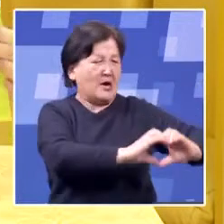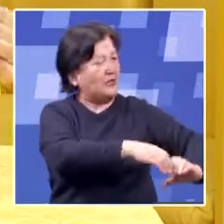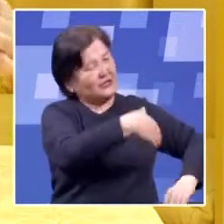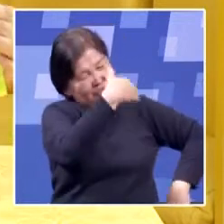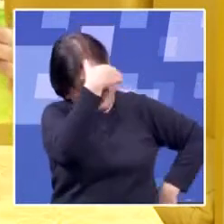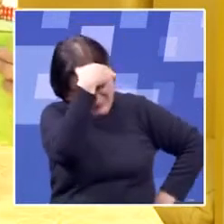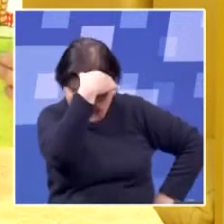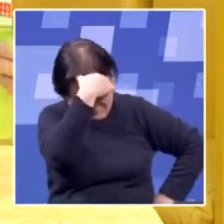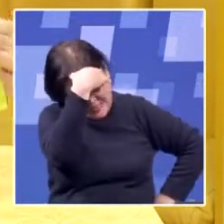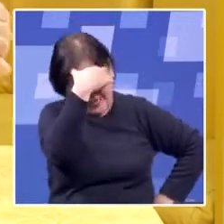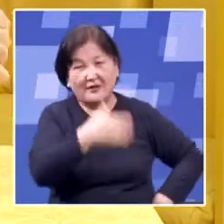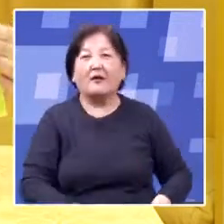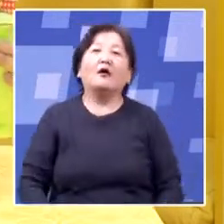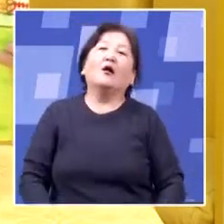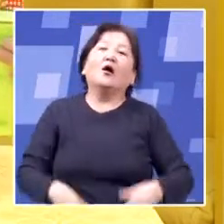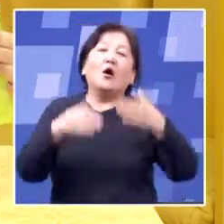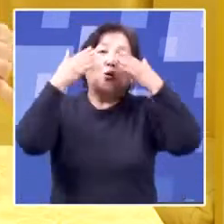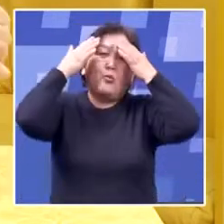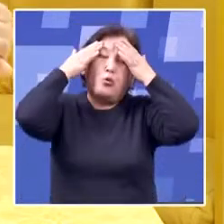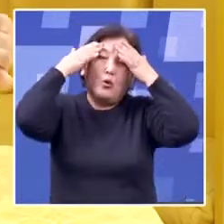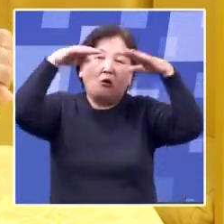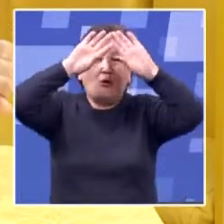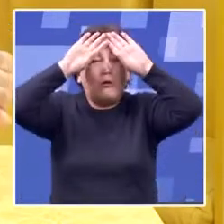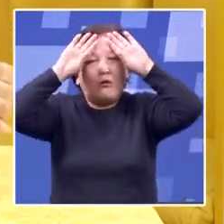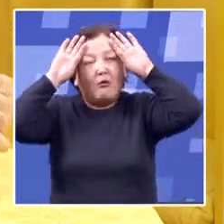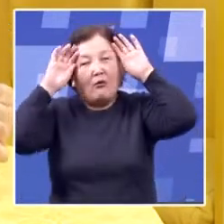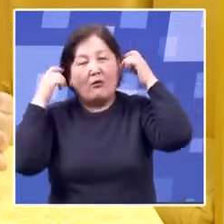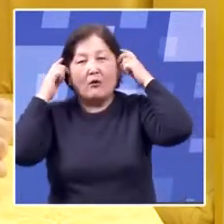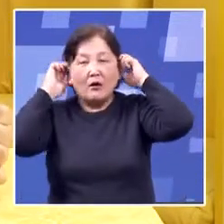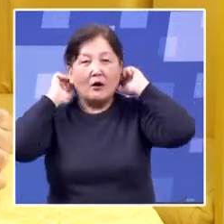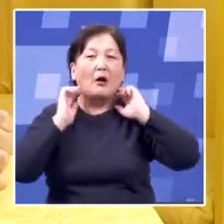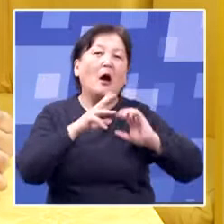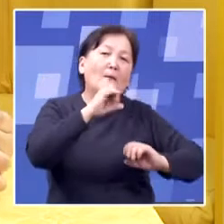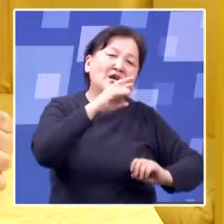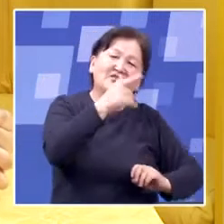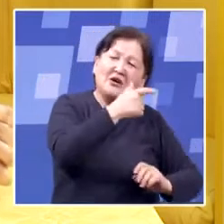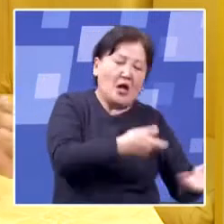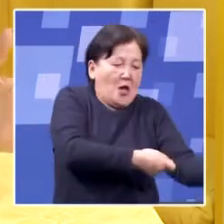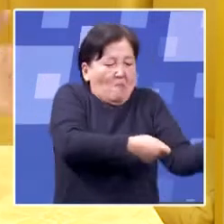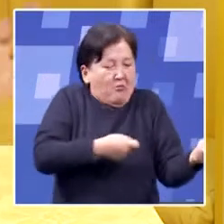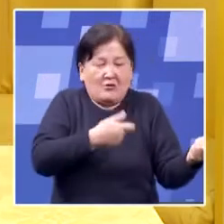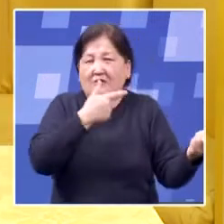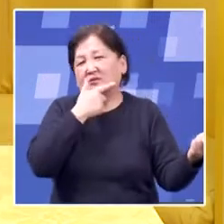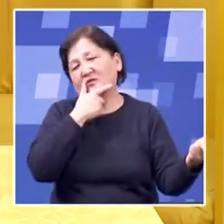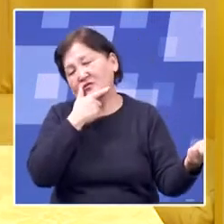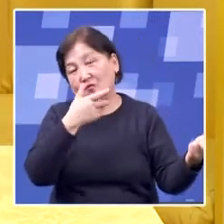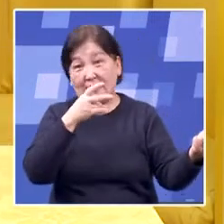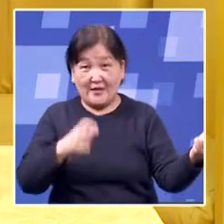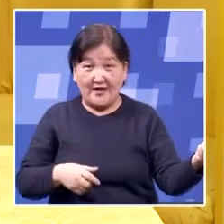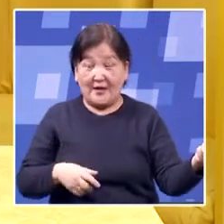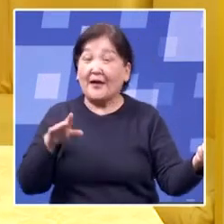яасан том манжин бэ. Бас л манжингаа татж